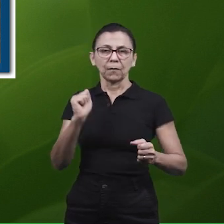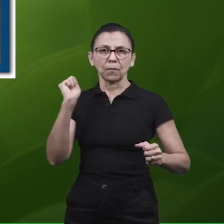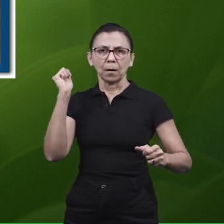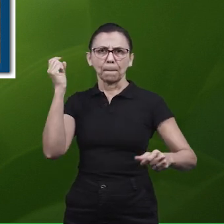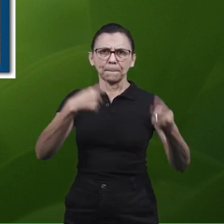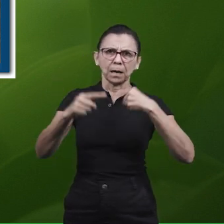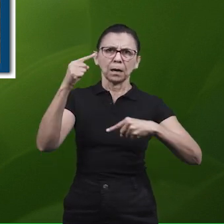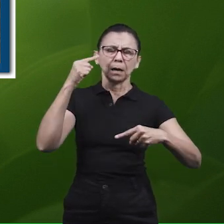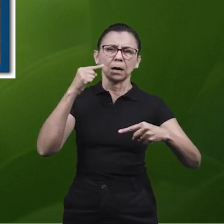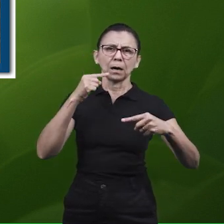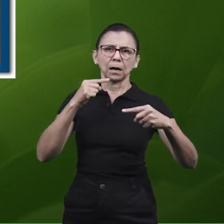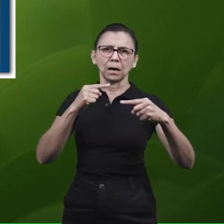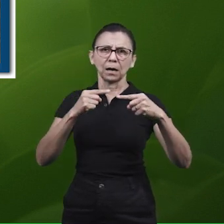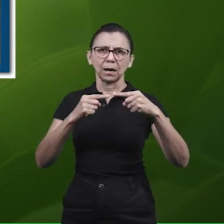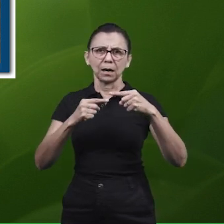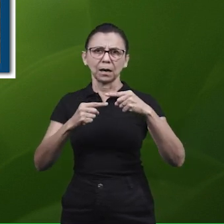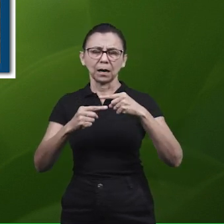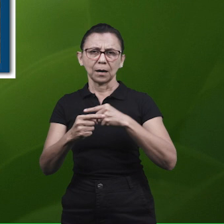ce processus